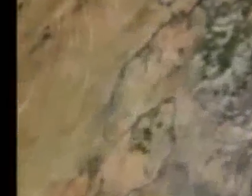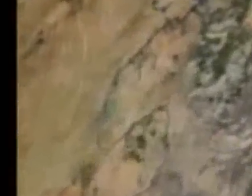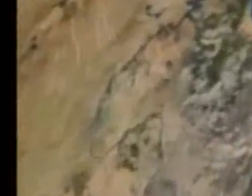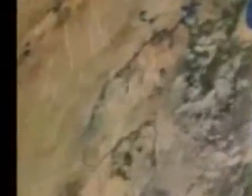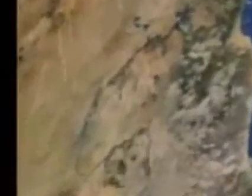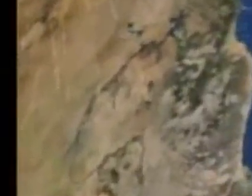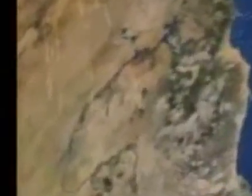العالم